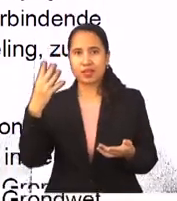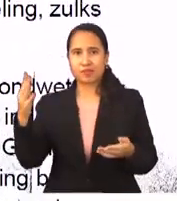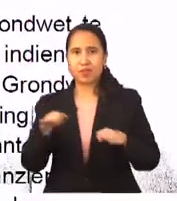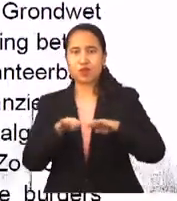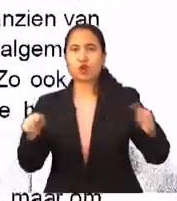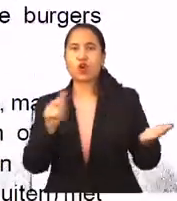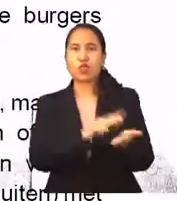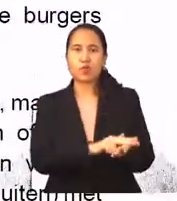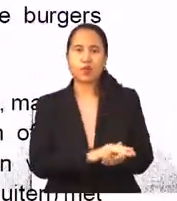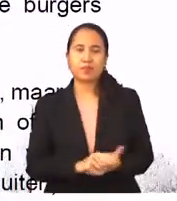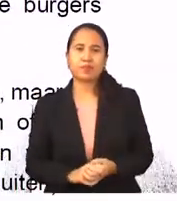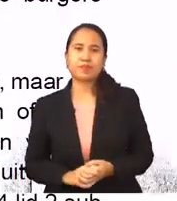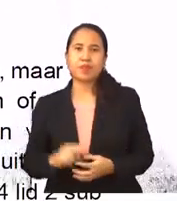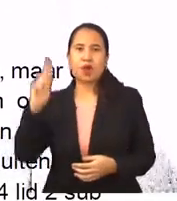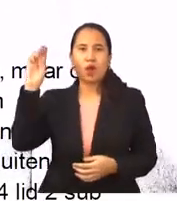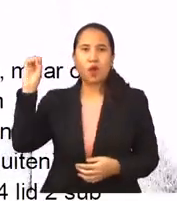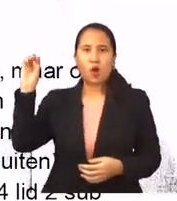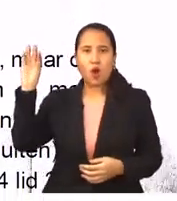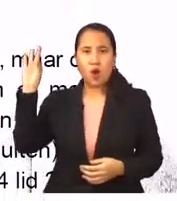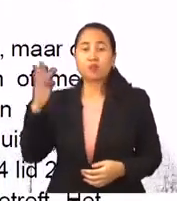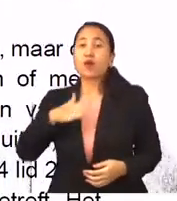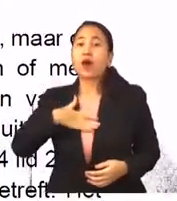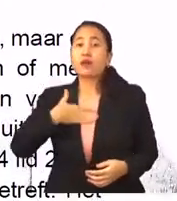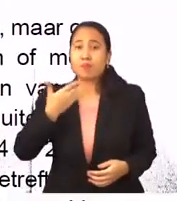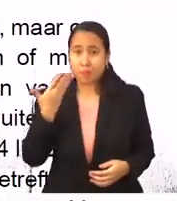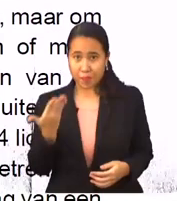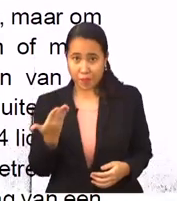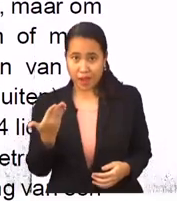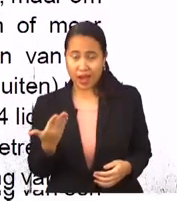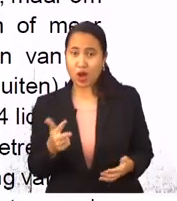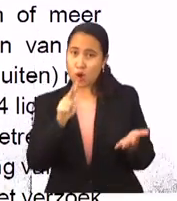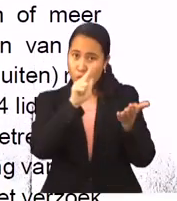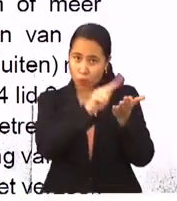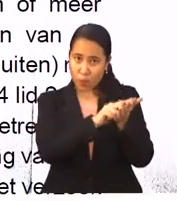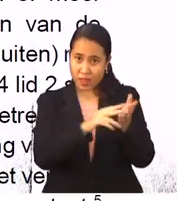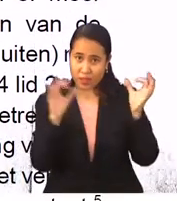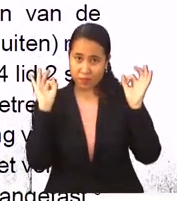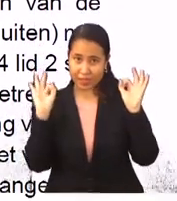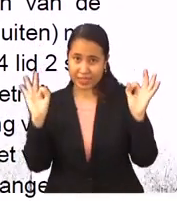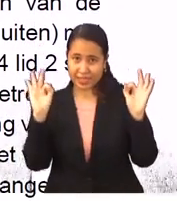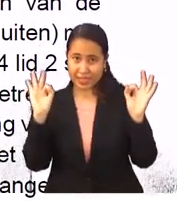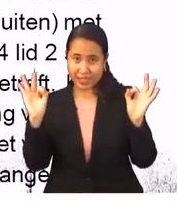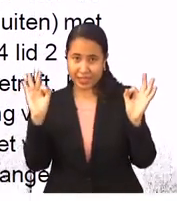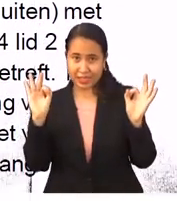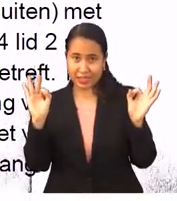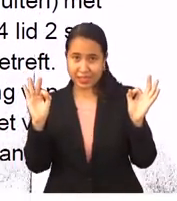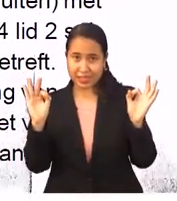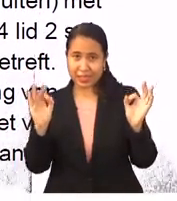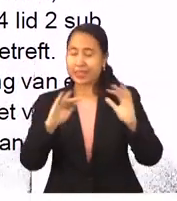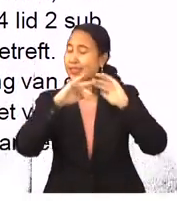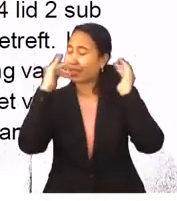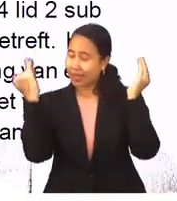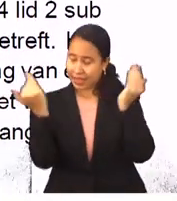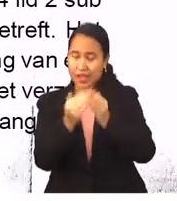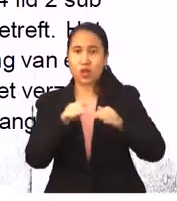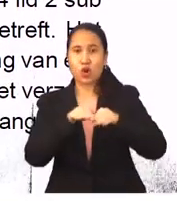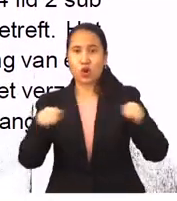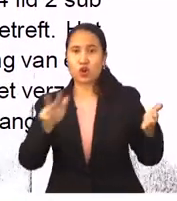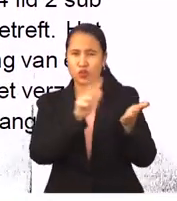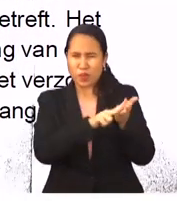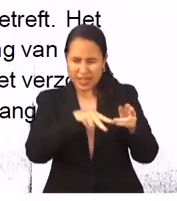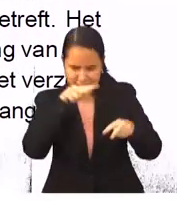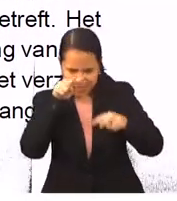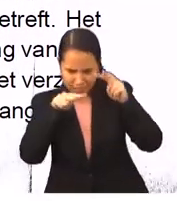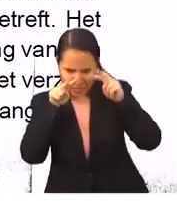grondwet. Het hof heeft de bevoegdheid wetten in formele zin in beginsel aan de gehele grondwet te toetsen.